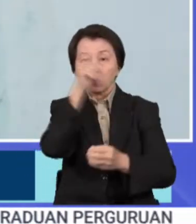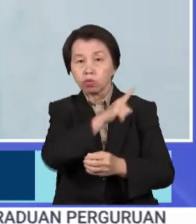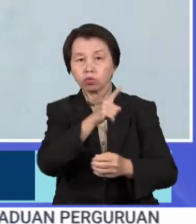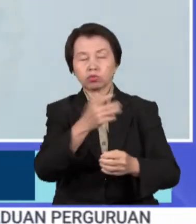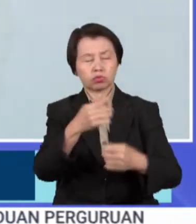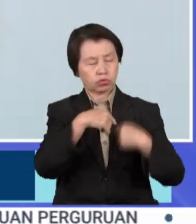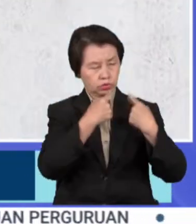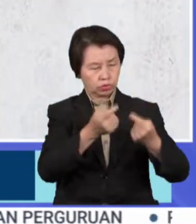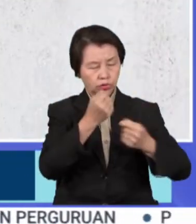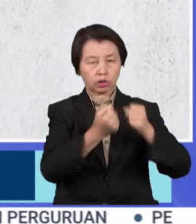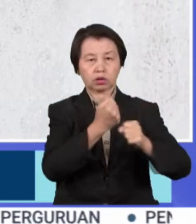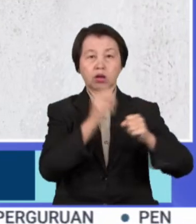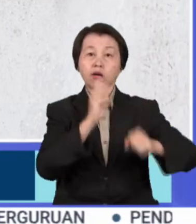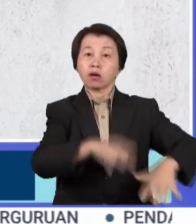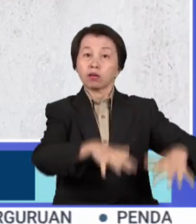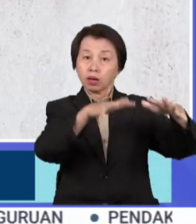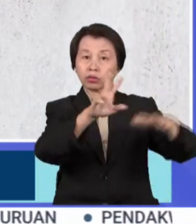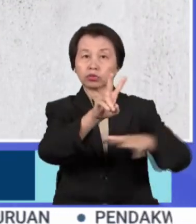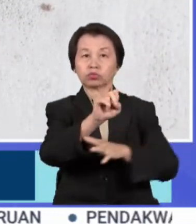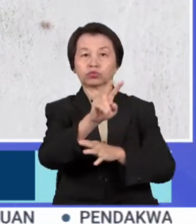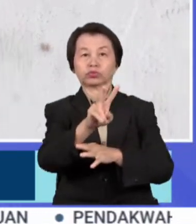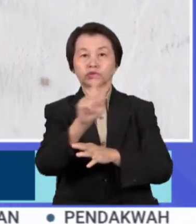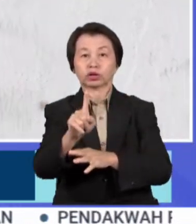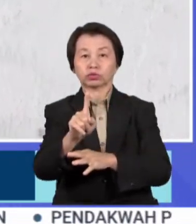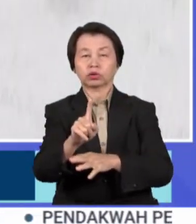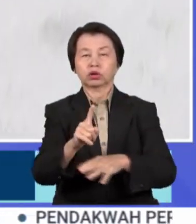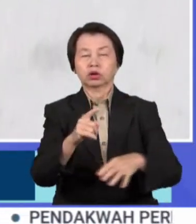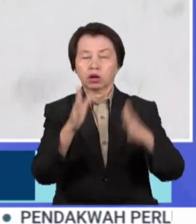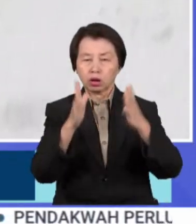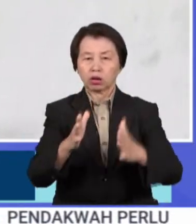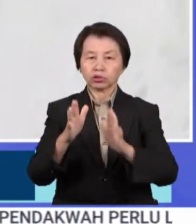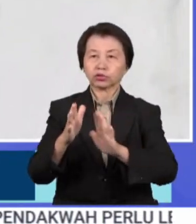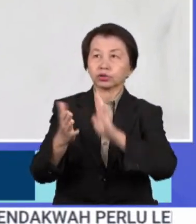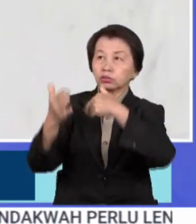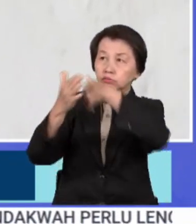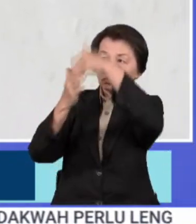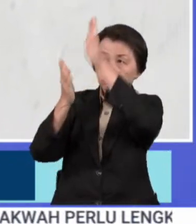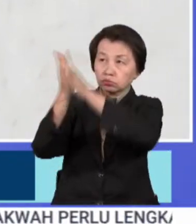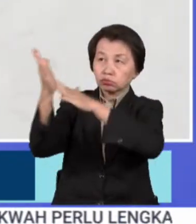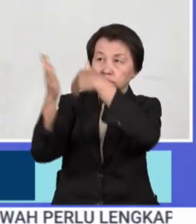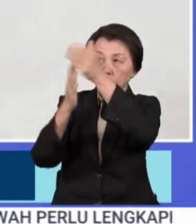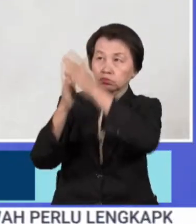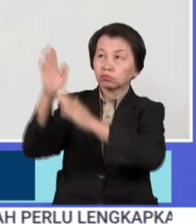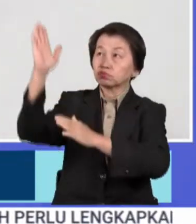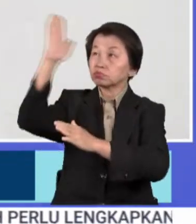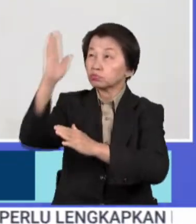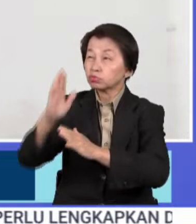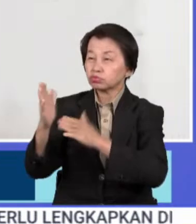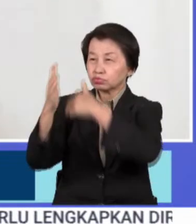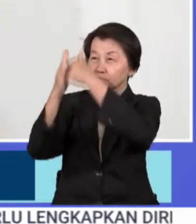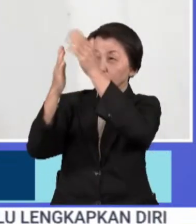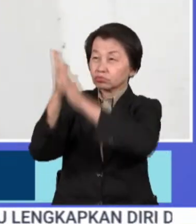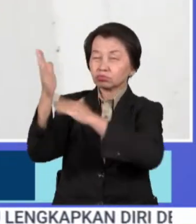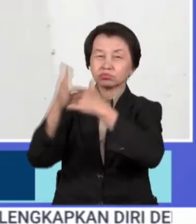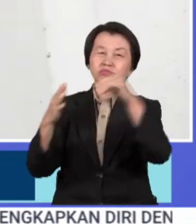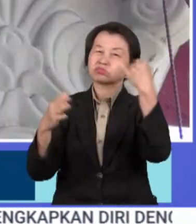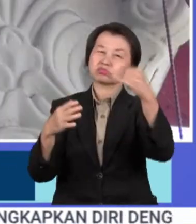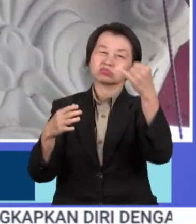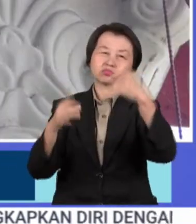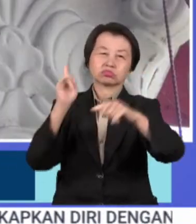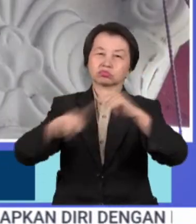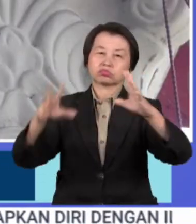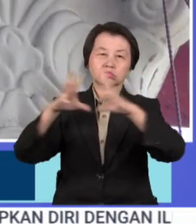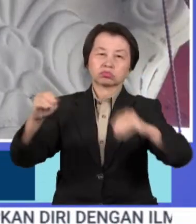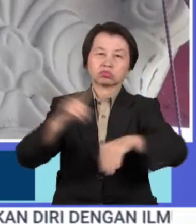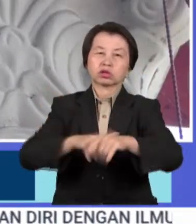tahun 2021. Penduduk telah melakukan tampalan bagi membaik pulih kesan retak, namun ia bukan penyelesaian